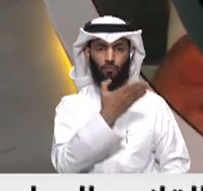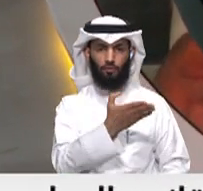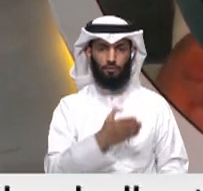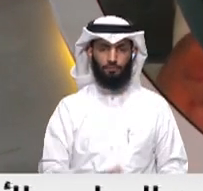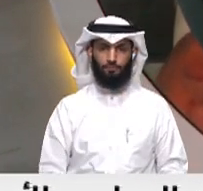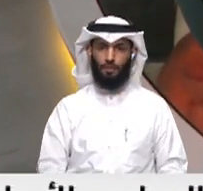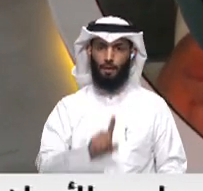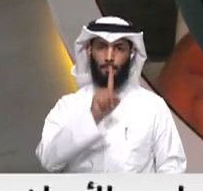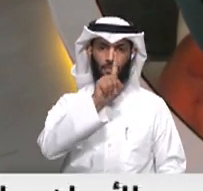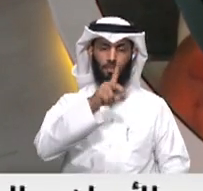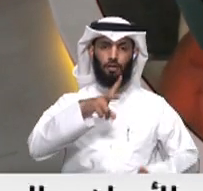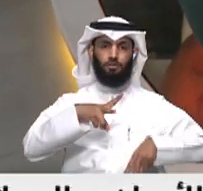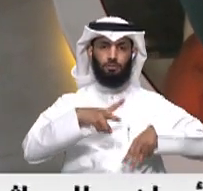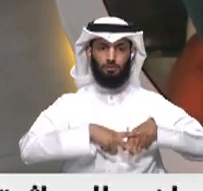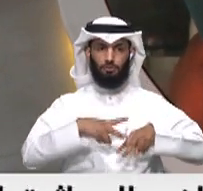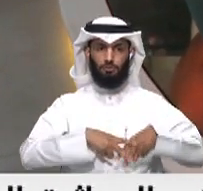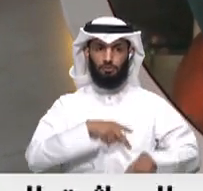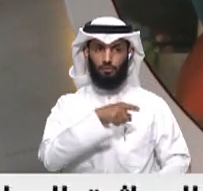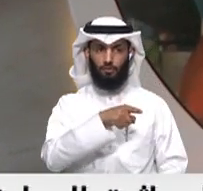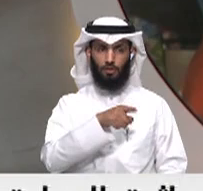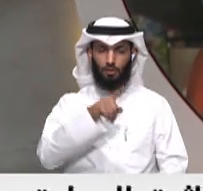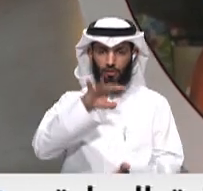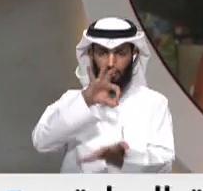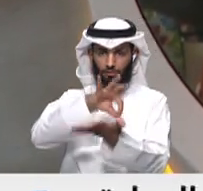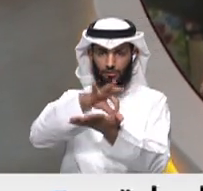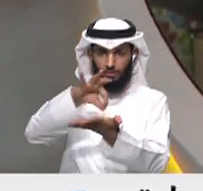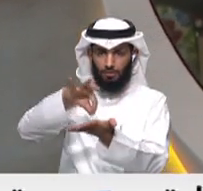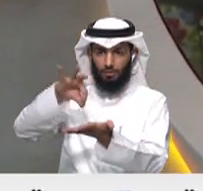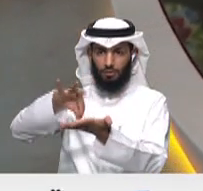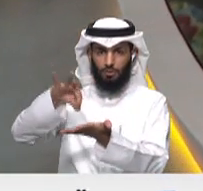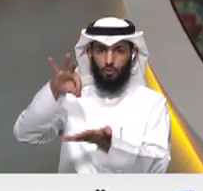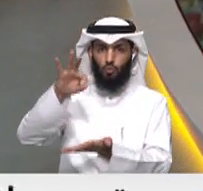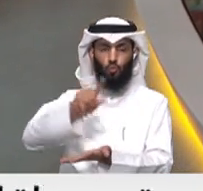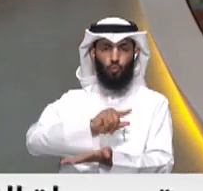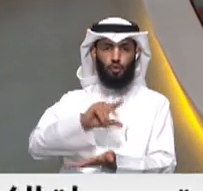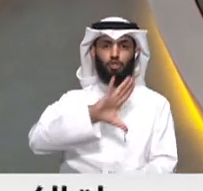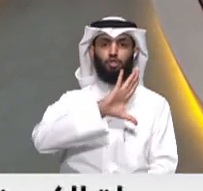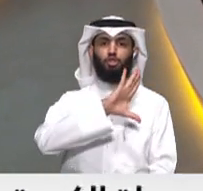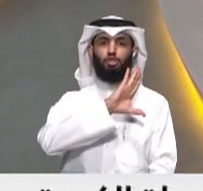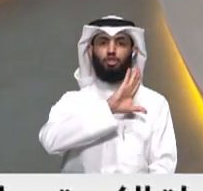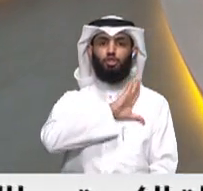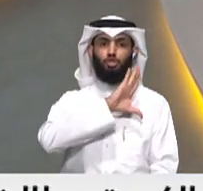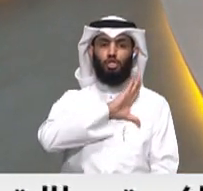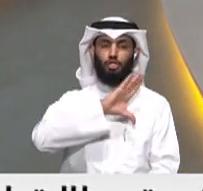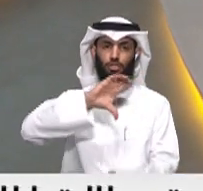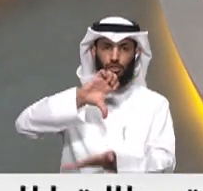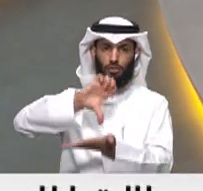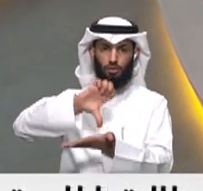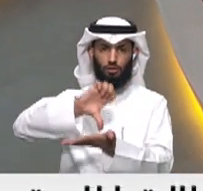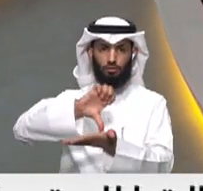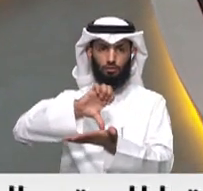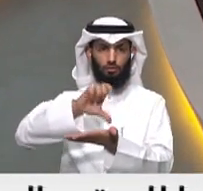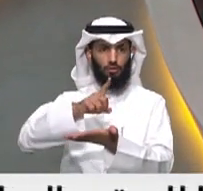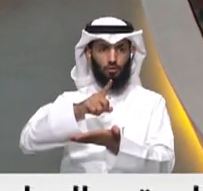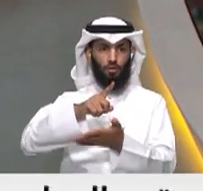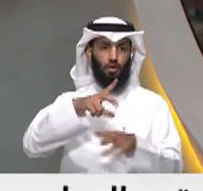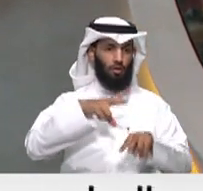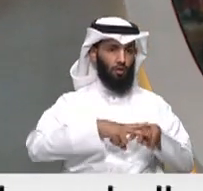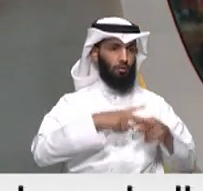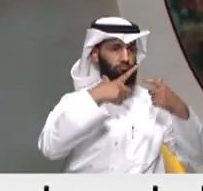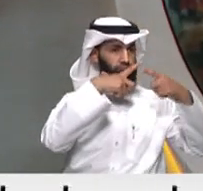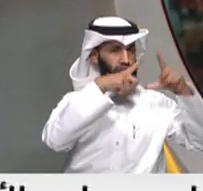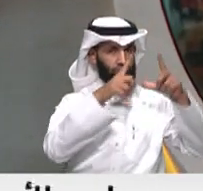أن إسرائيل استهدفت مواقع معينة عسكرية، وهذا كان المتفق عليه بين إسرائيل والولايات المتحدة